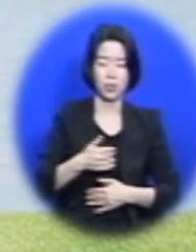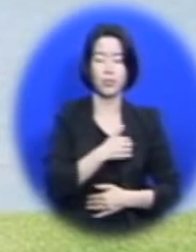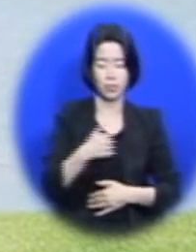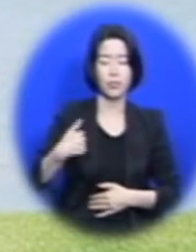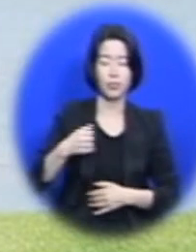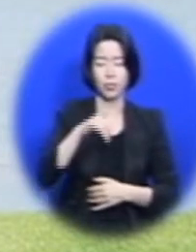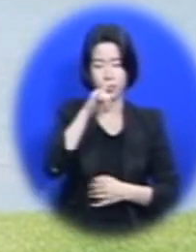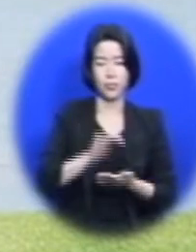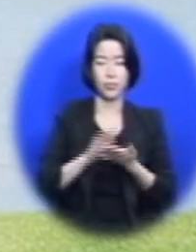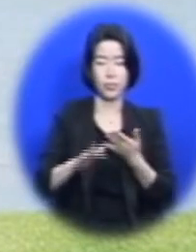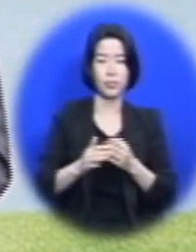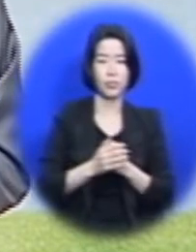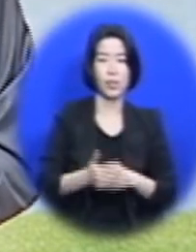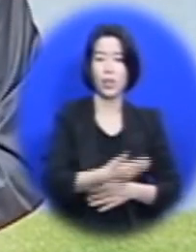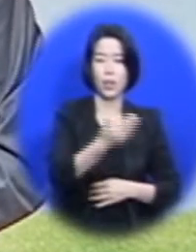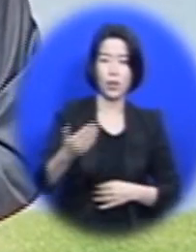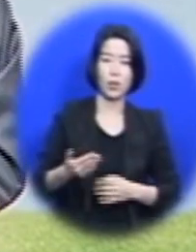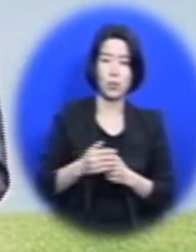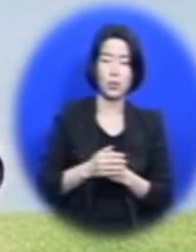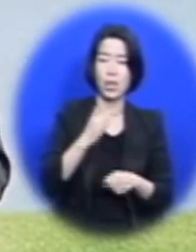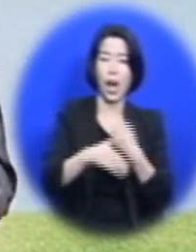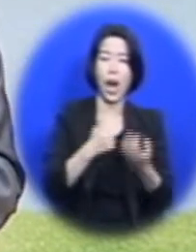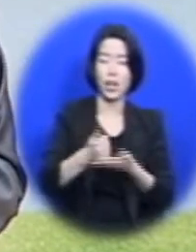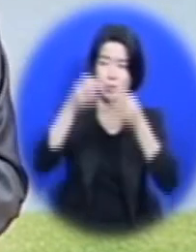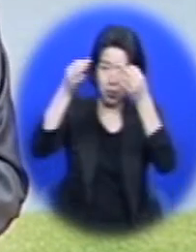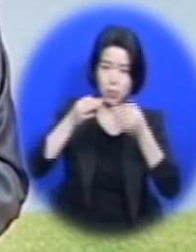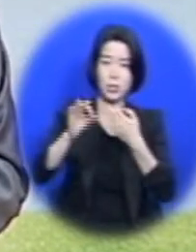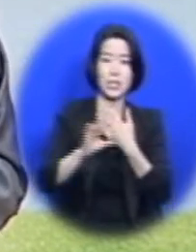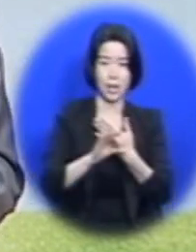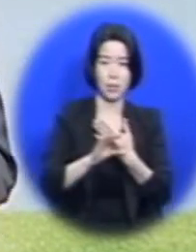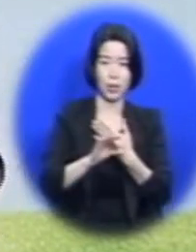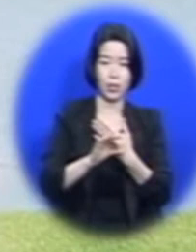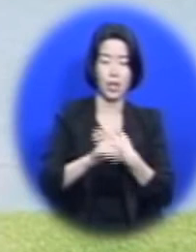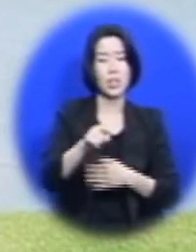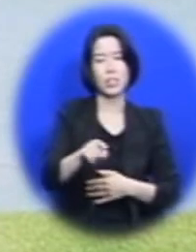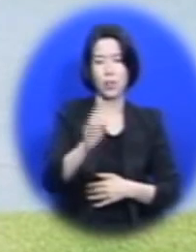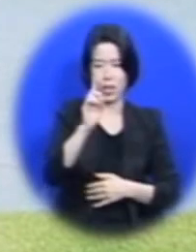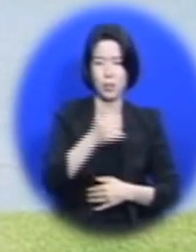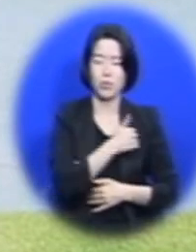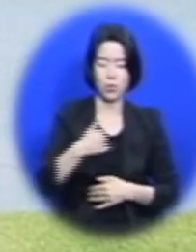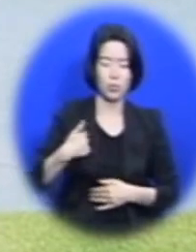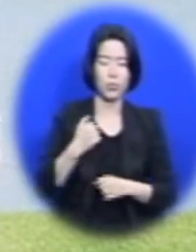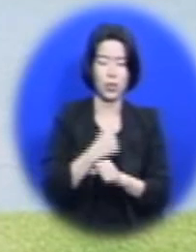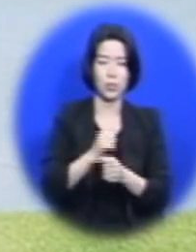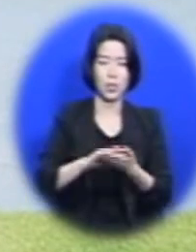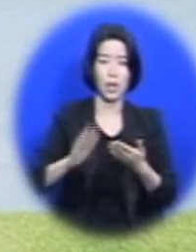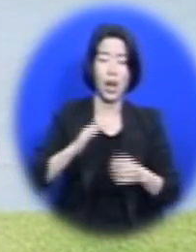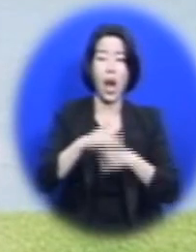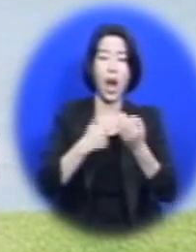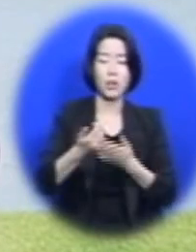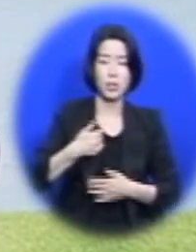만족합니다. 여러분, 하나님이 보신다면 그럼 충분한 거예요. 하나님은